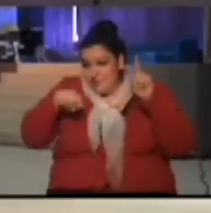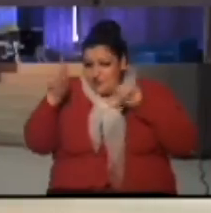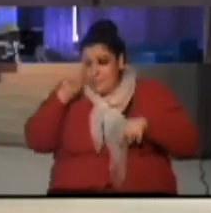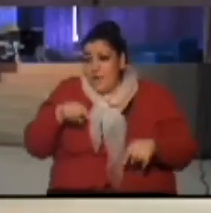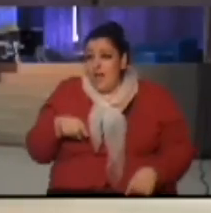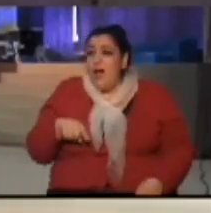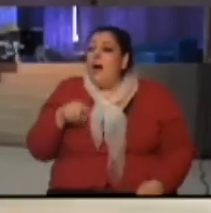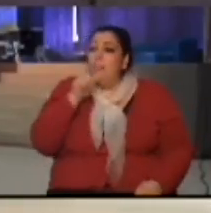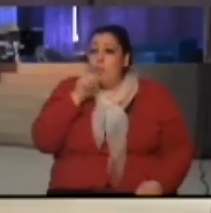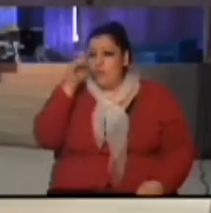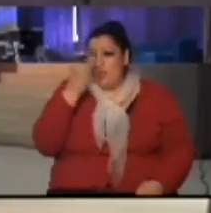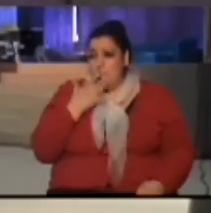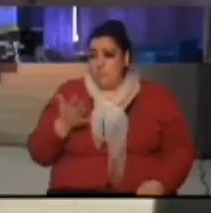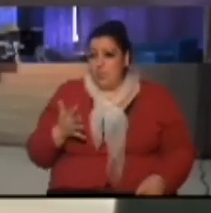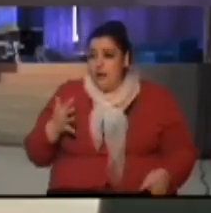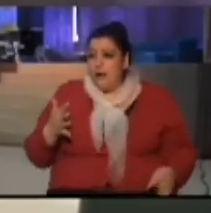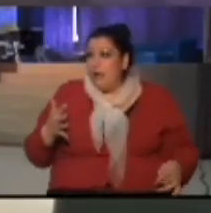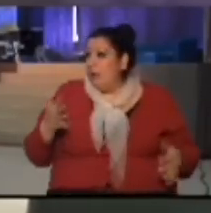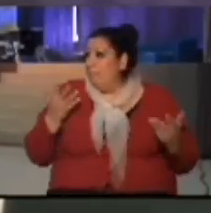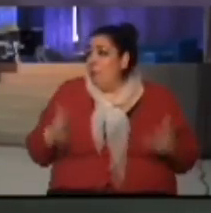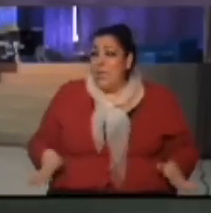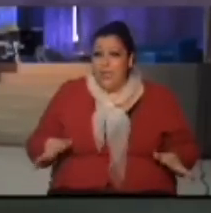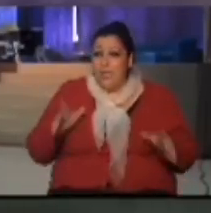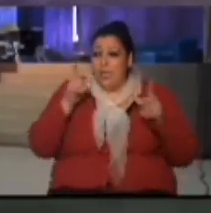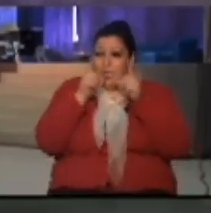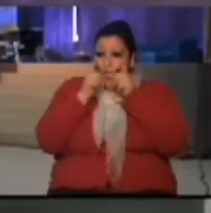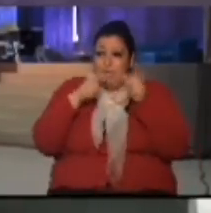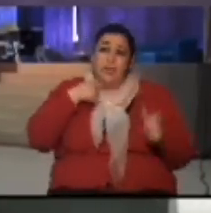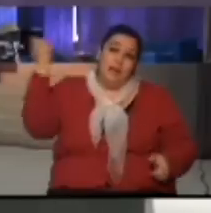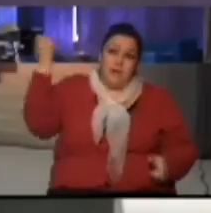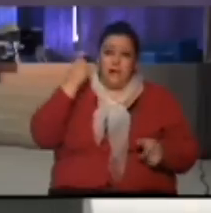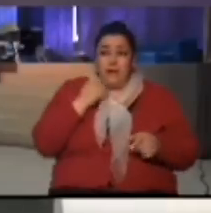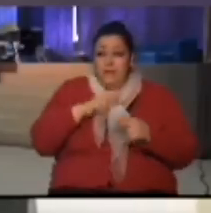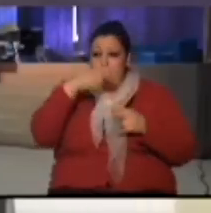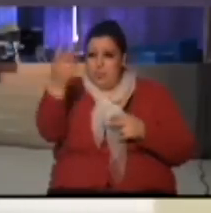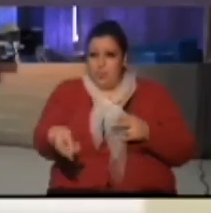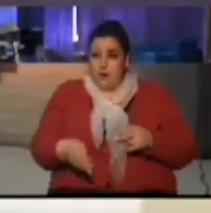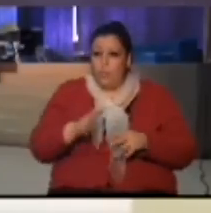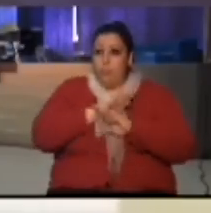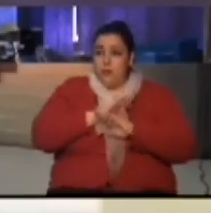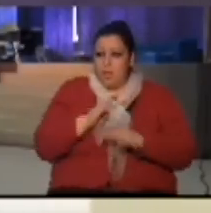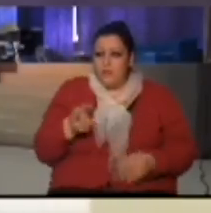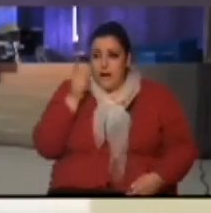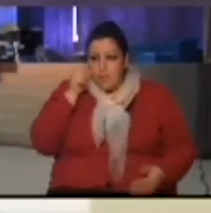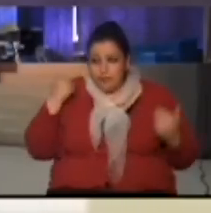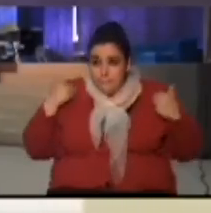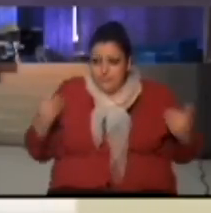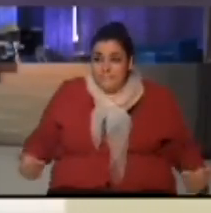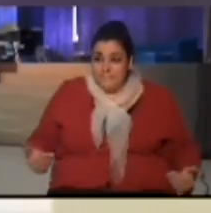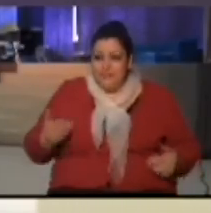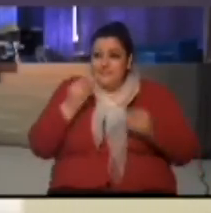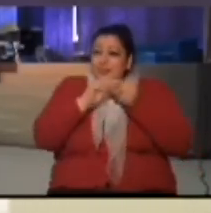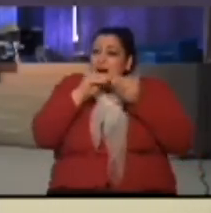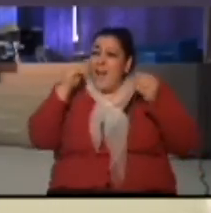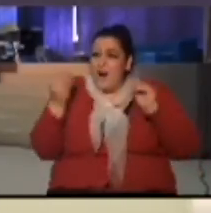կավիճակ, նույնպես, որ դու ինքդ ես դուռը փակում, որ